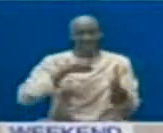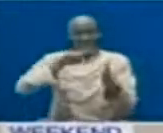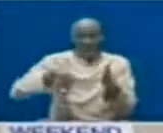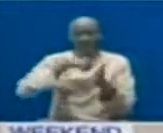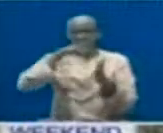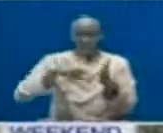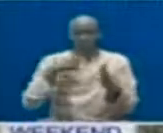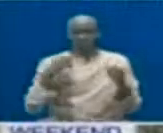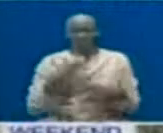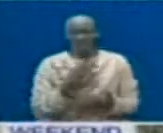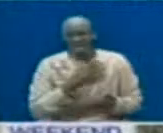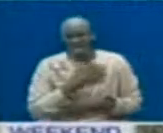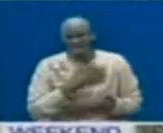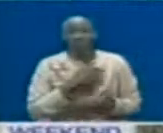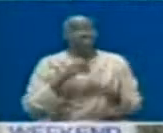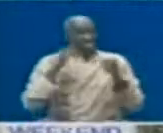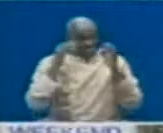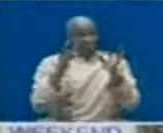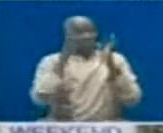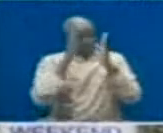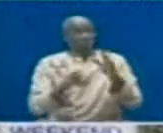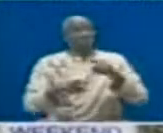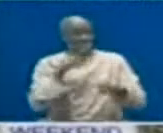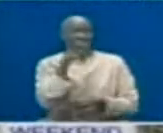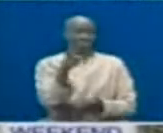their fears. Kama mtu amemuona,